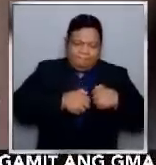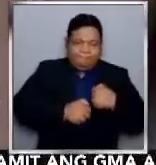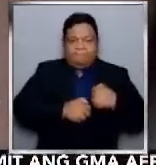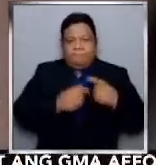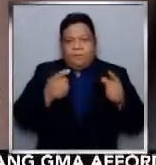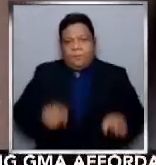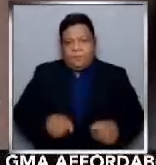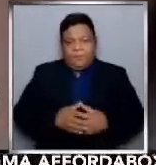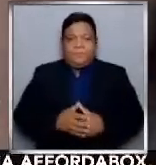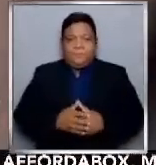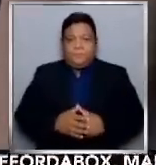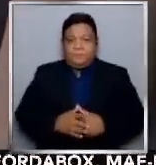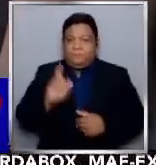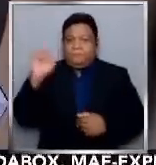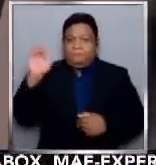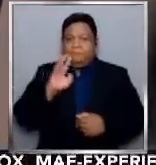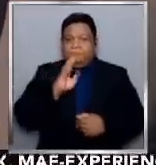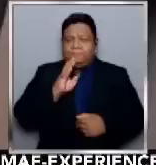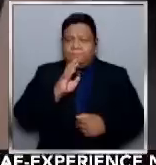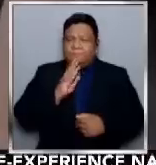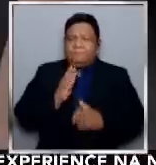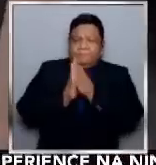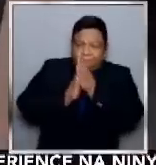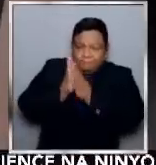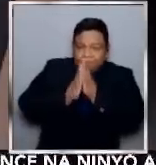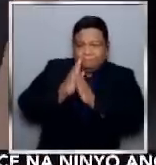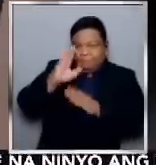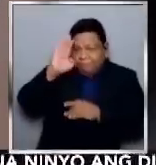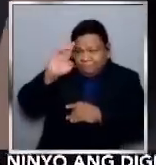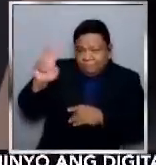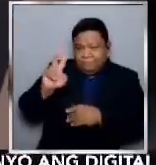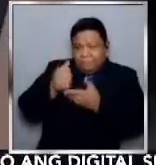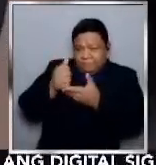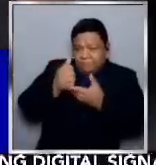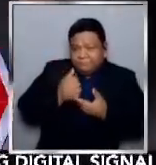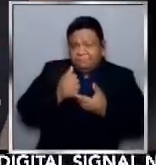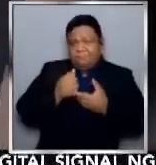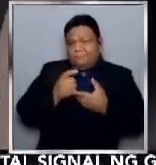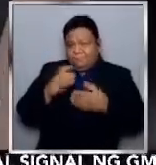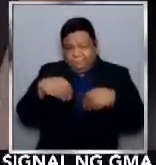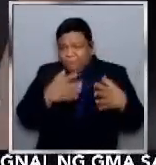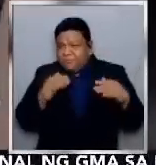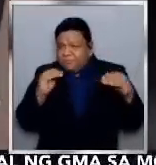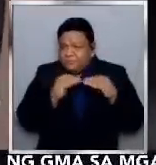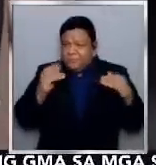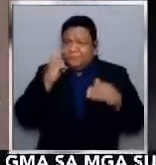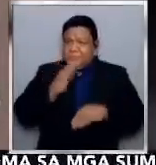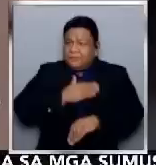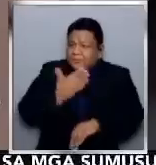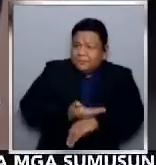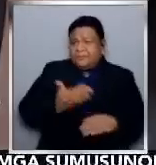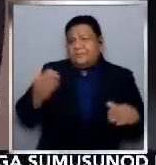muna, BBM, tulungan mo kami. Bigyan ng katarungan yung anak ko. Walang